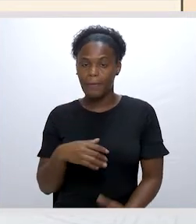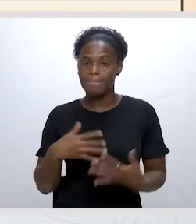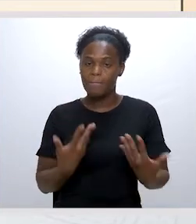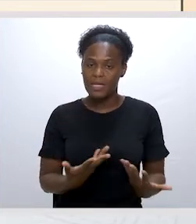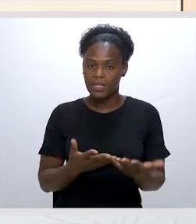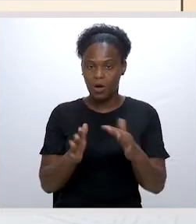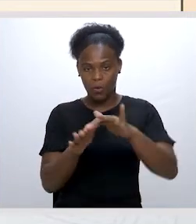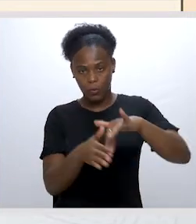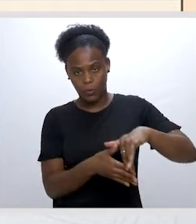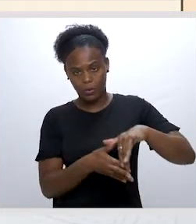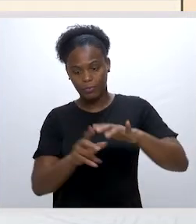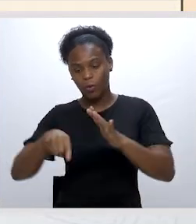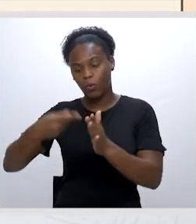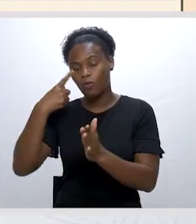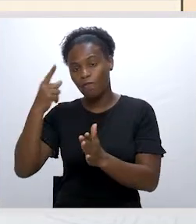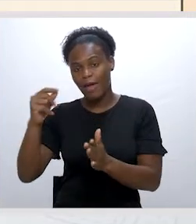au verbe avoir.